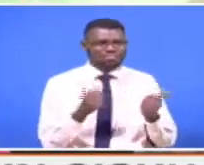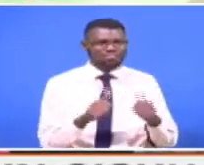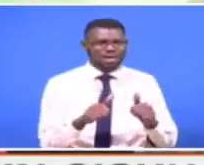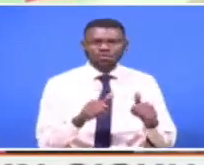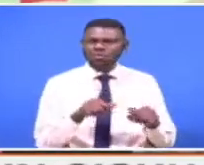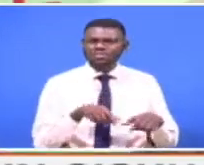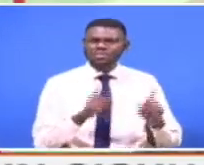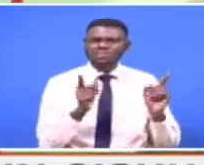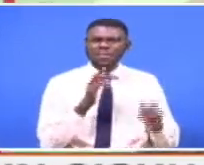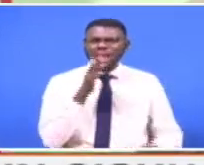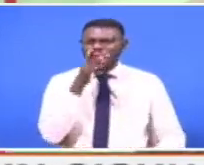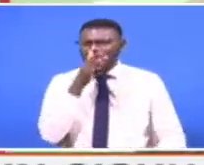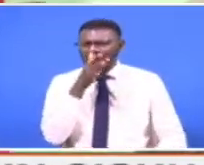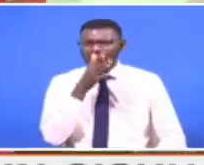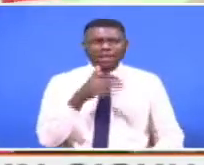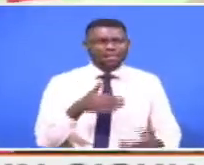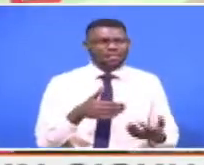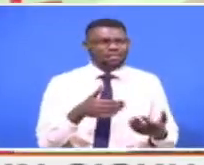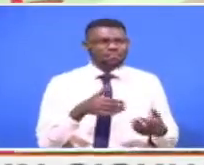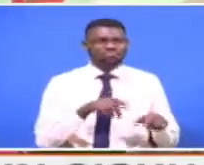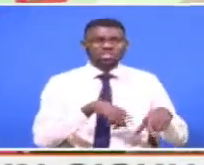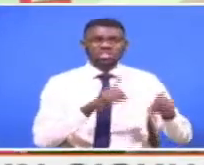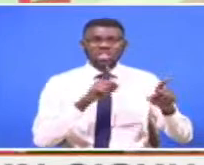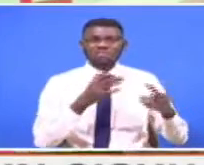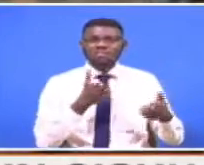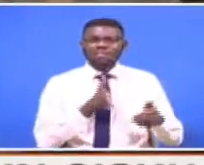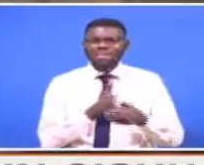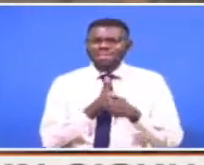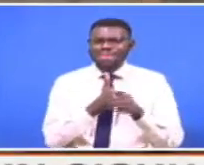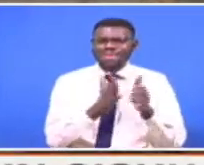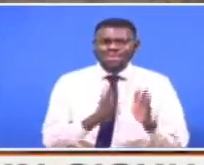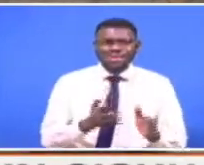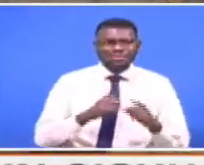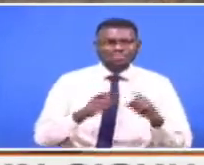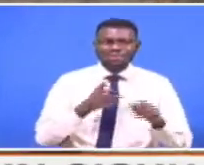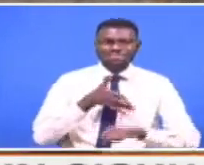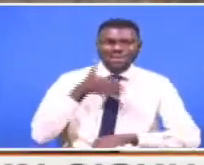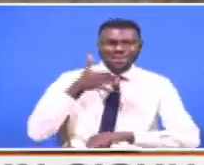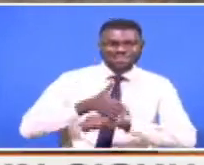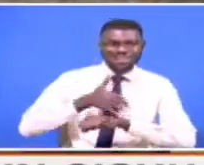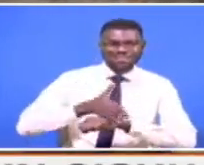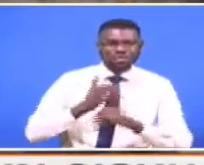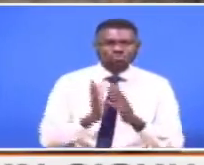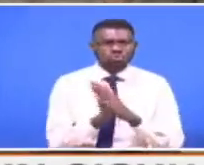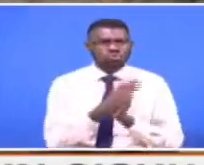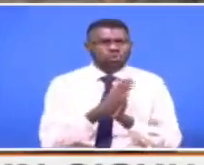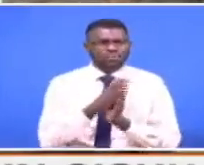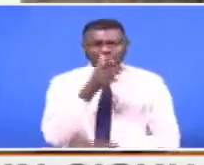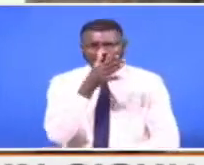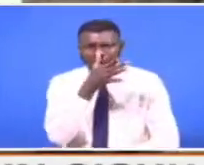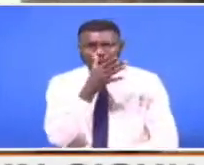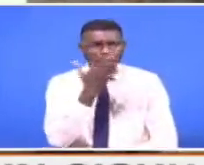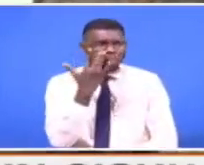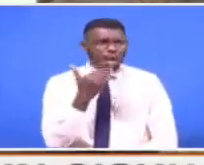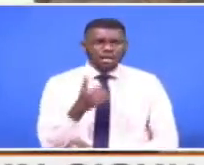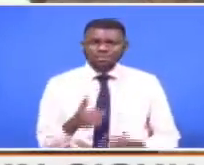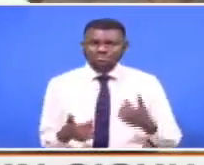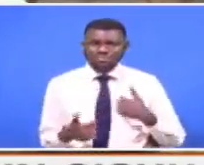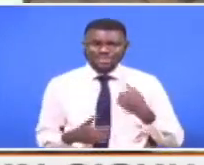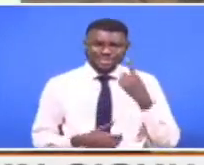kututesa. Wakubwa wetu ama ndio tunawaita leaders. Aongee ukweli. Aongee ukweli kwa sababu mimi